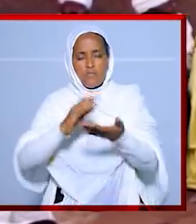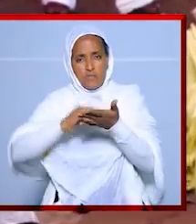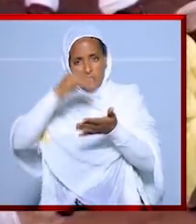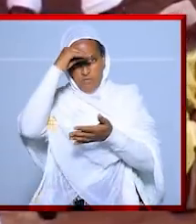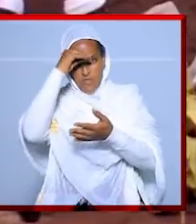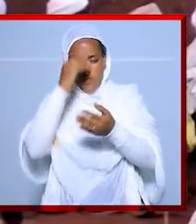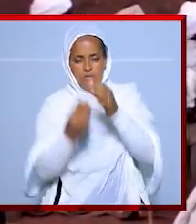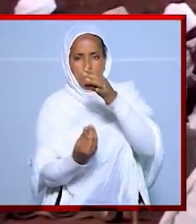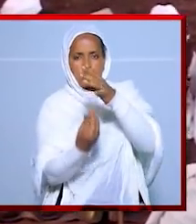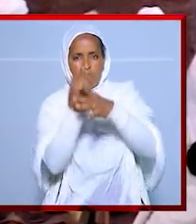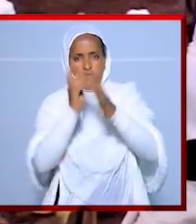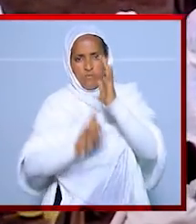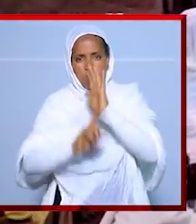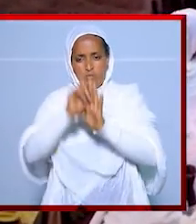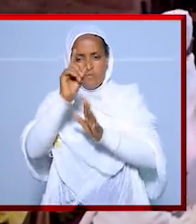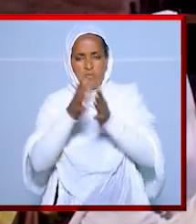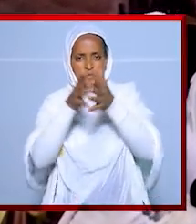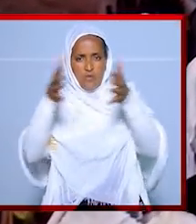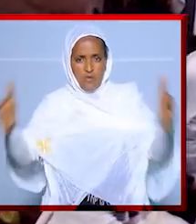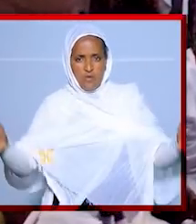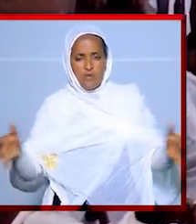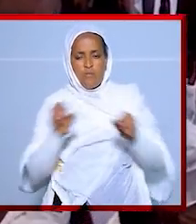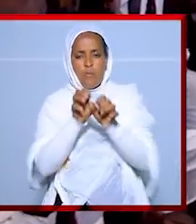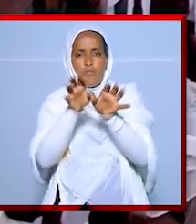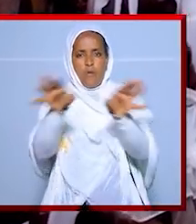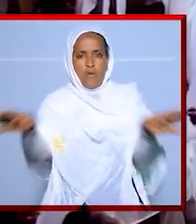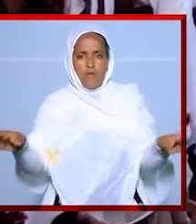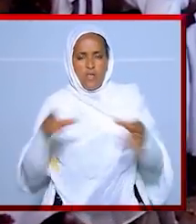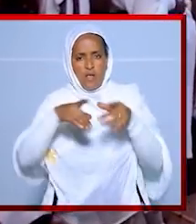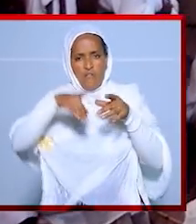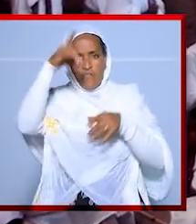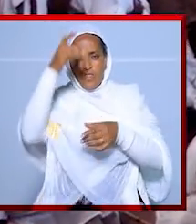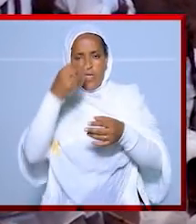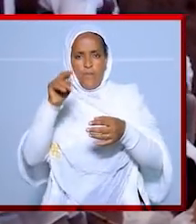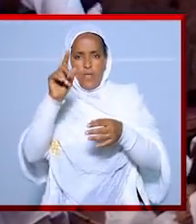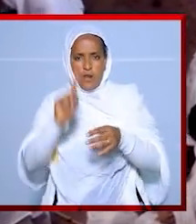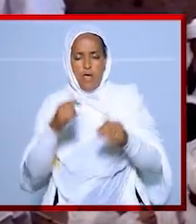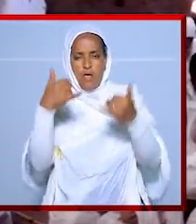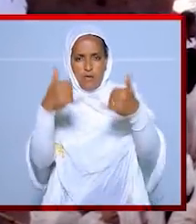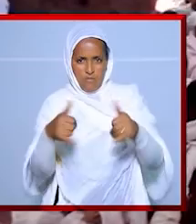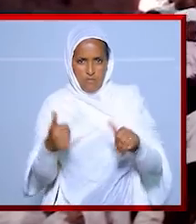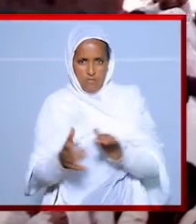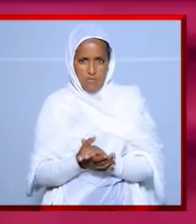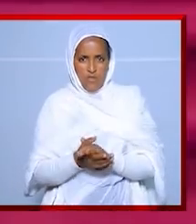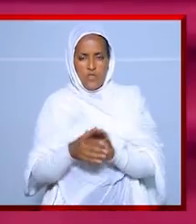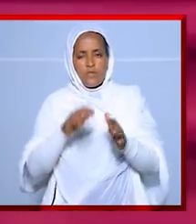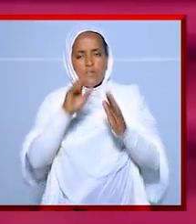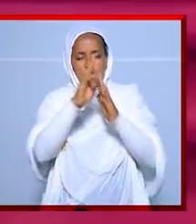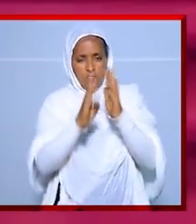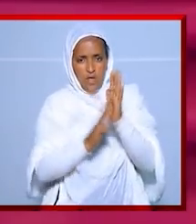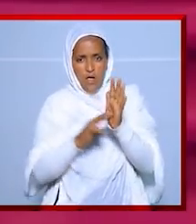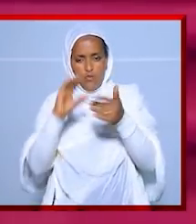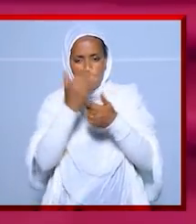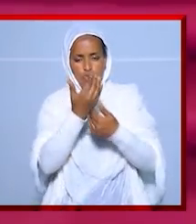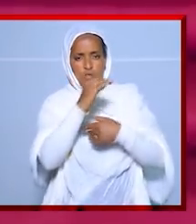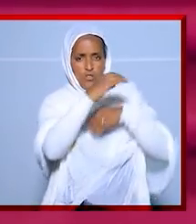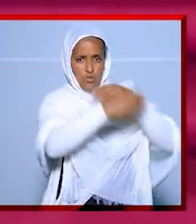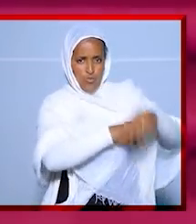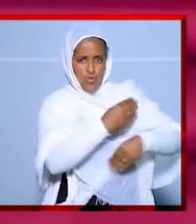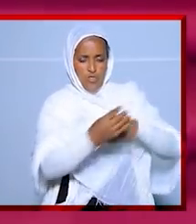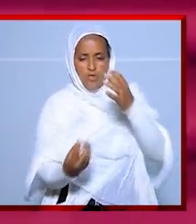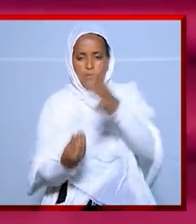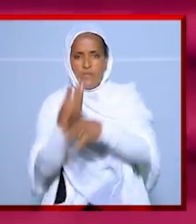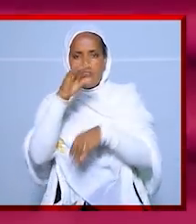በዚህም ትምህርትን በማዳበር በማስፋፋትና በማሰራጨት ከፍተኛ ሚና ተጫውታለች። ግብረገብ የሆነ